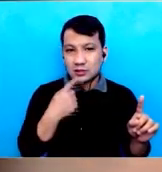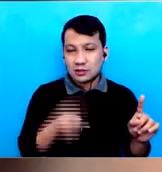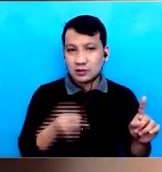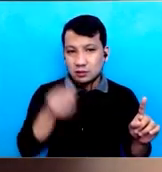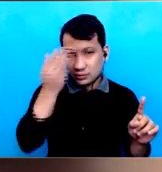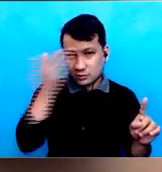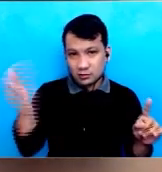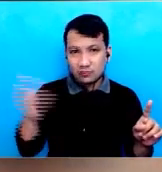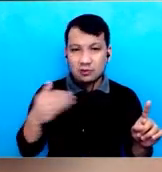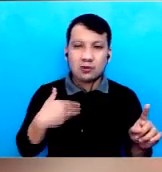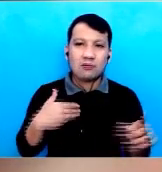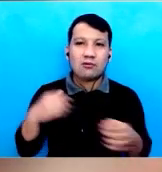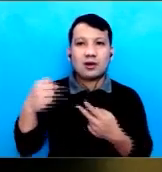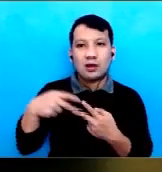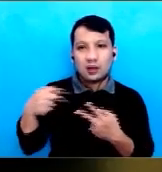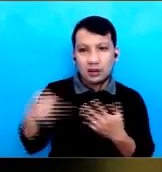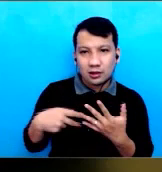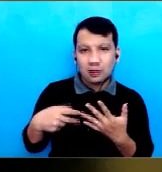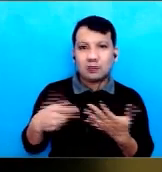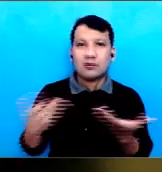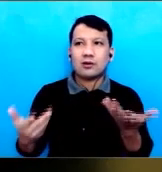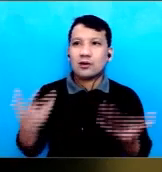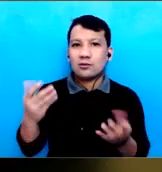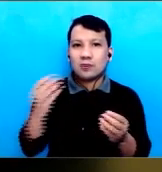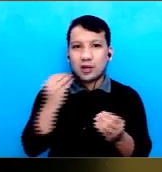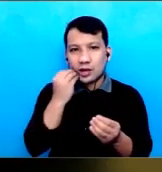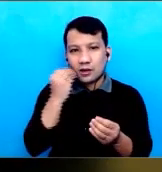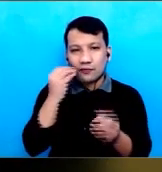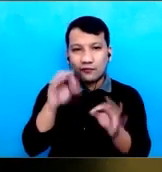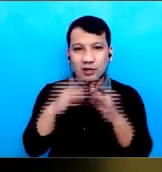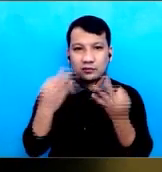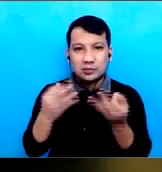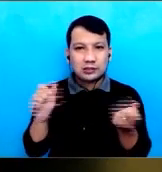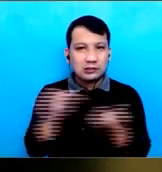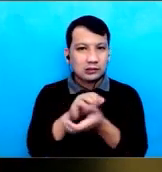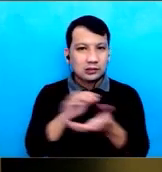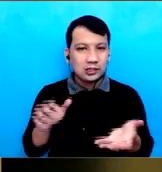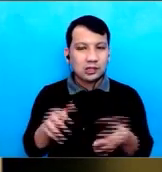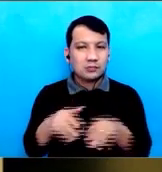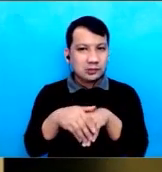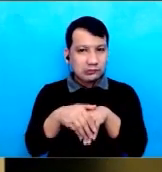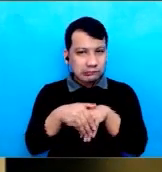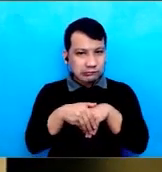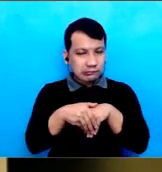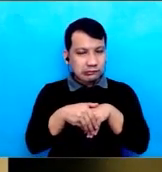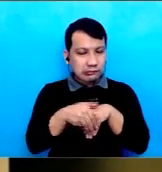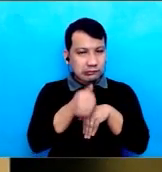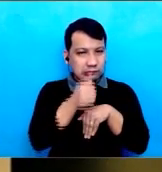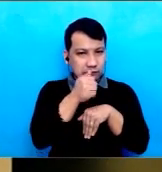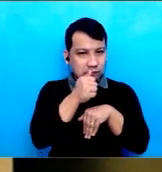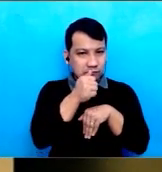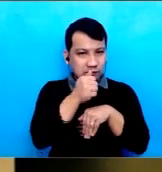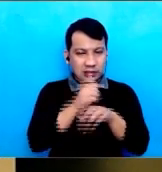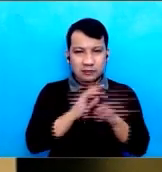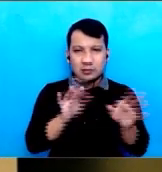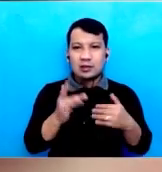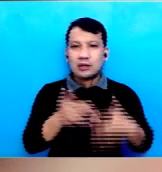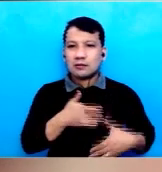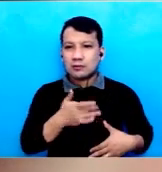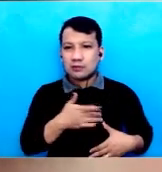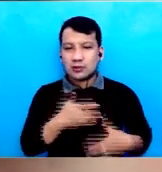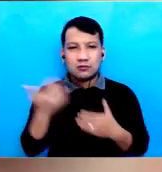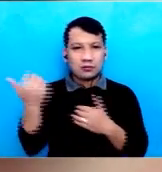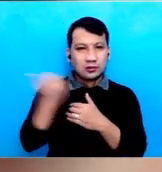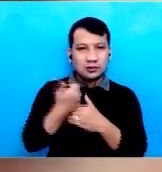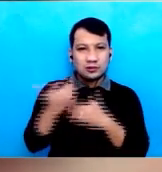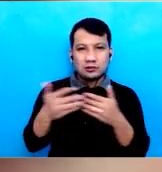tinatawag nila akong homewrecker. Pinilit daw ni AJ na manahimik, pero hindi raw siya manhid sa mga paratang. Sinergo